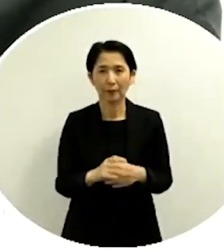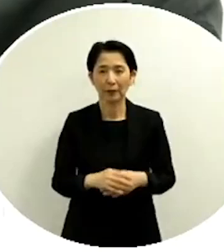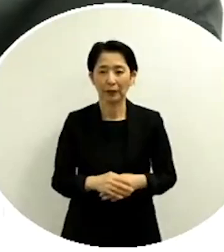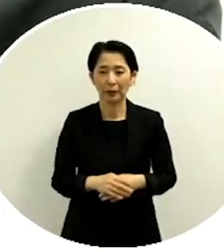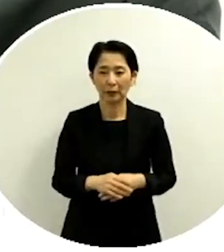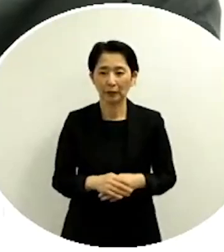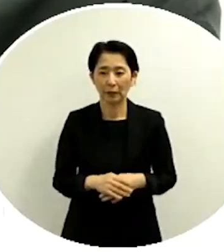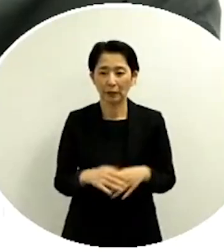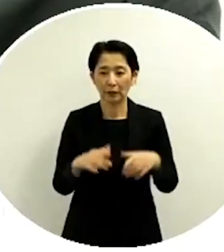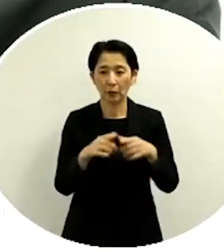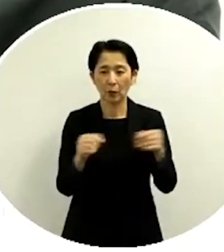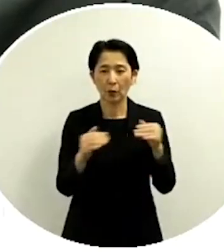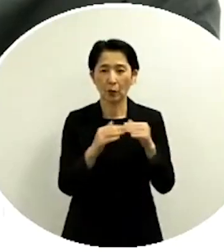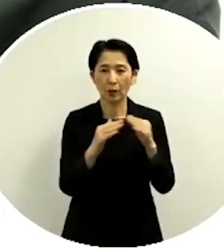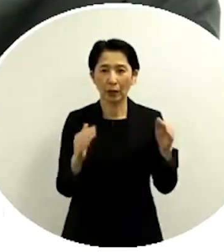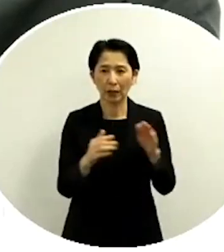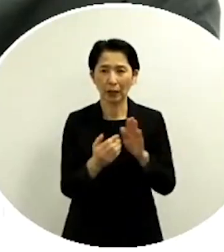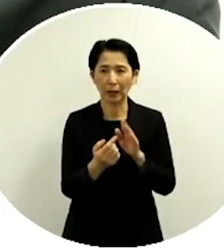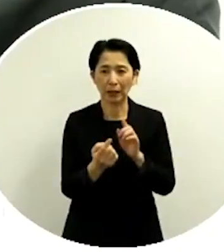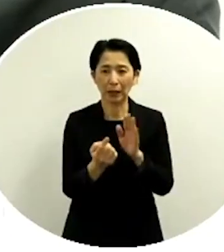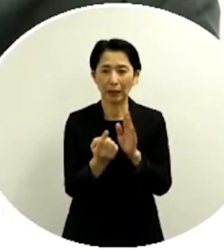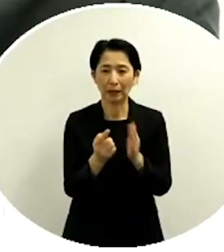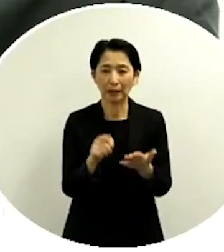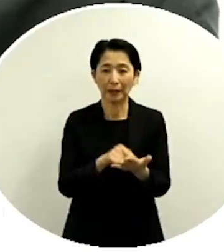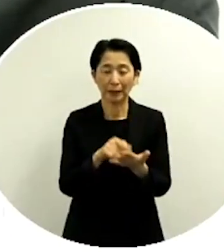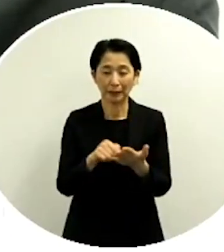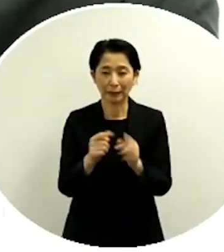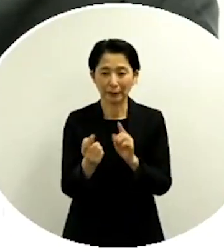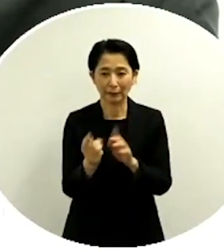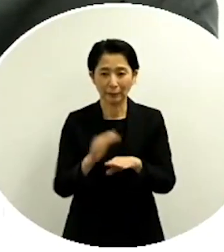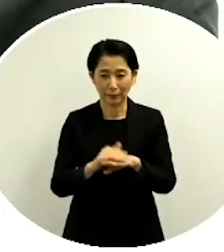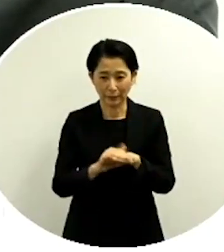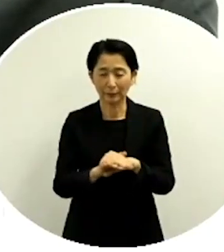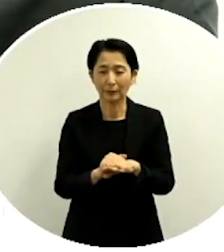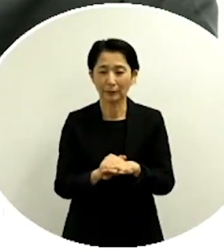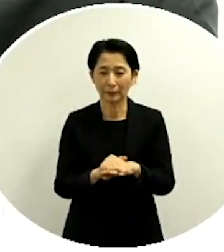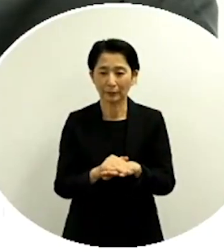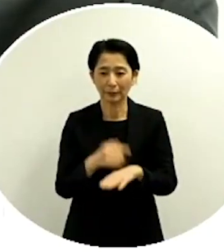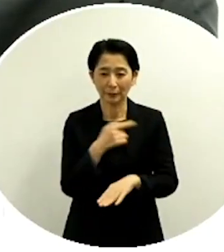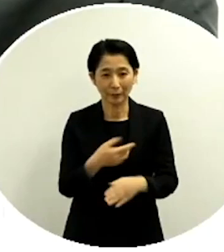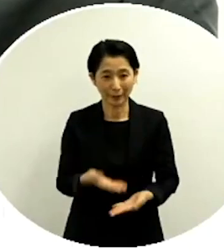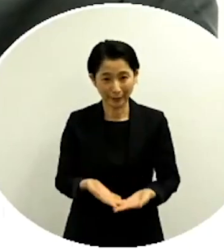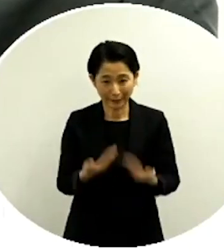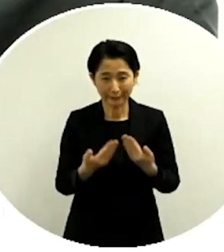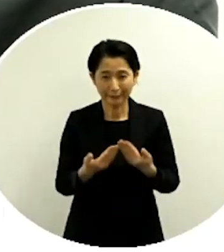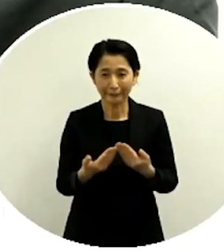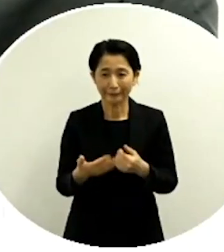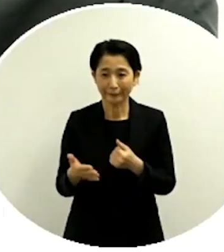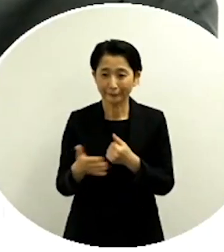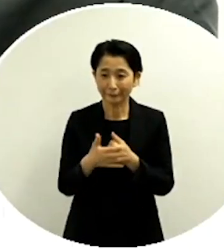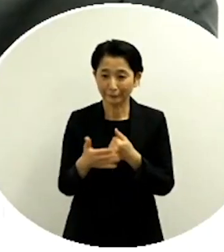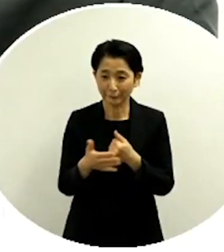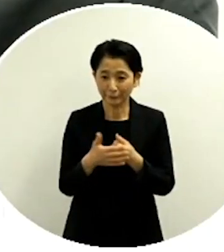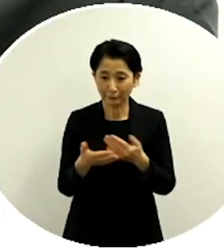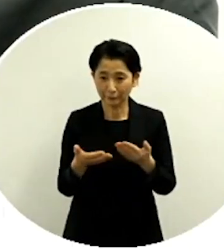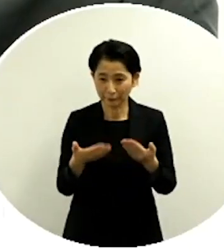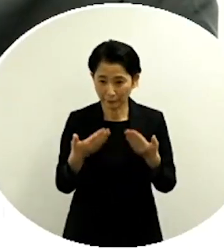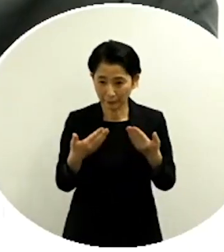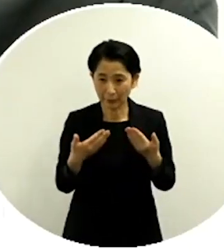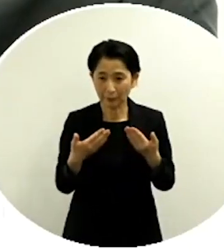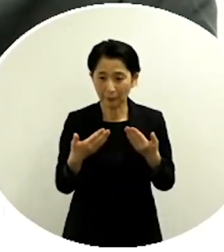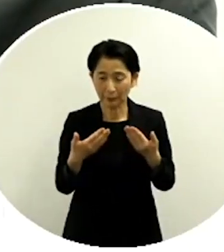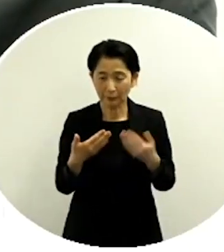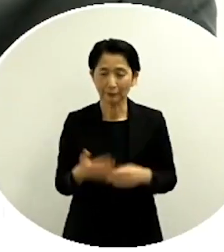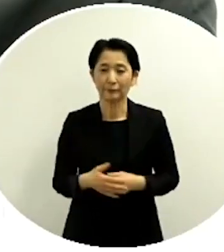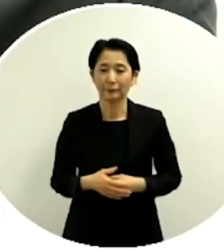例えば国会対策や生息でも気軽強力党員やサポーターチャージの皆